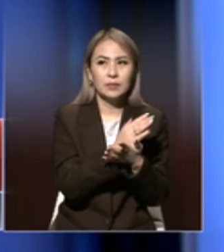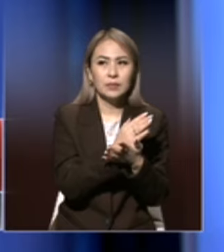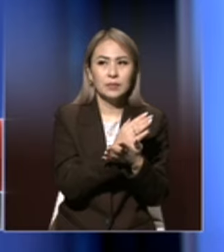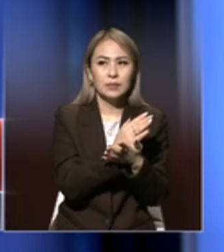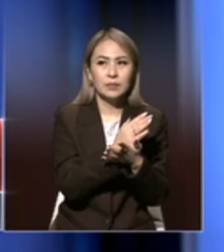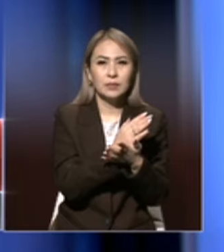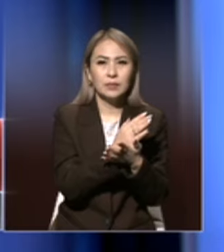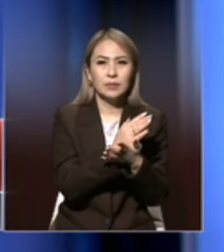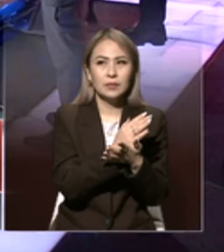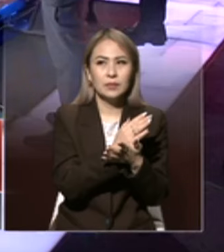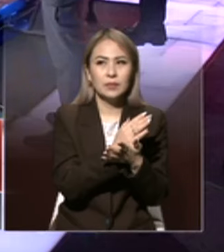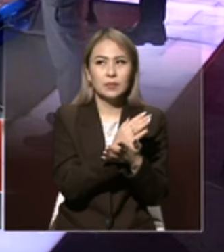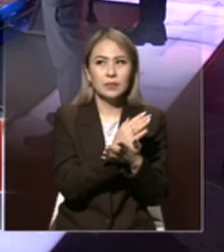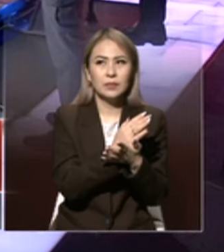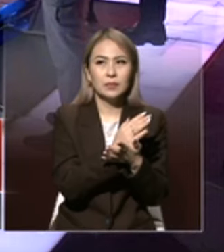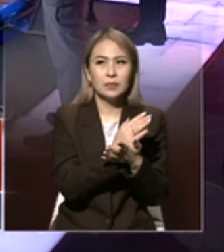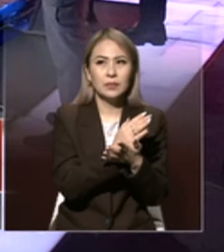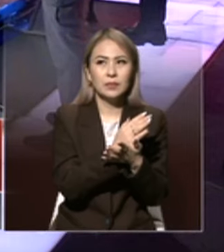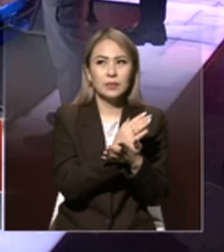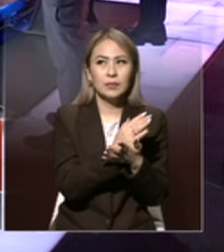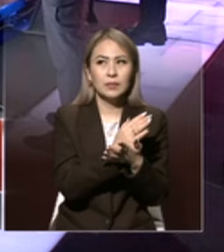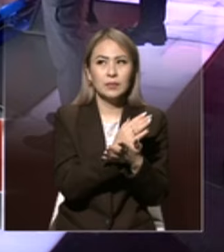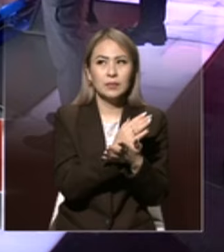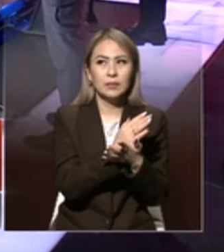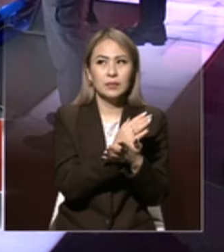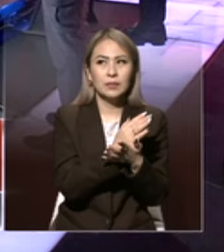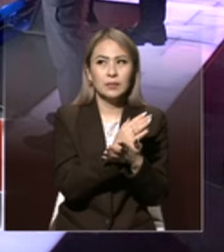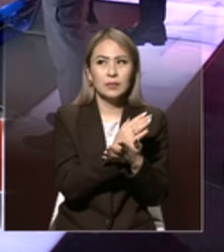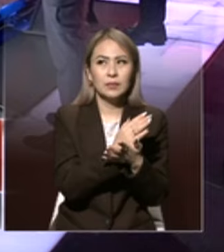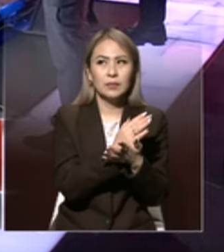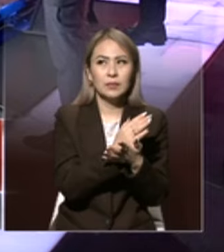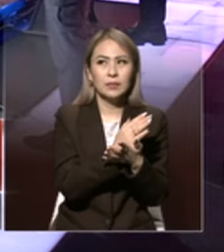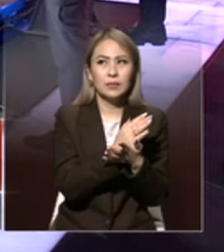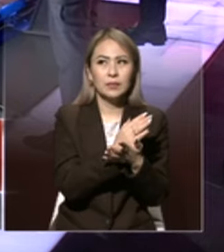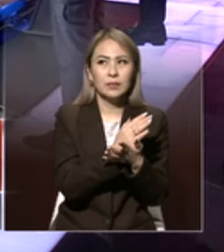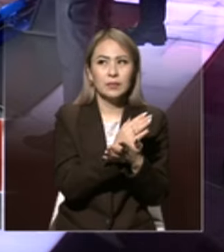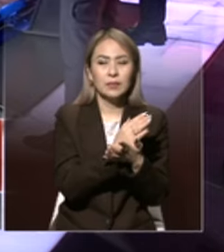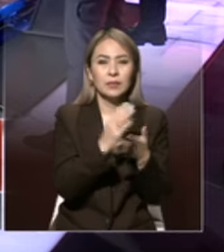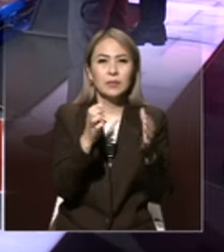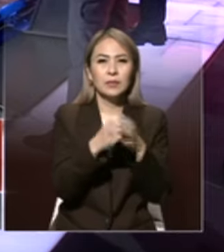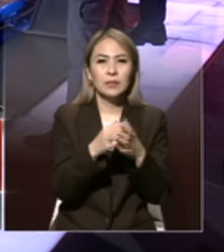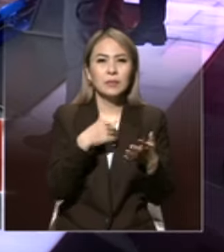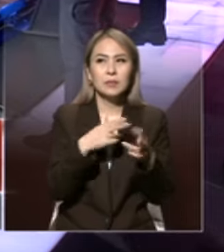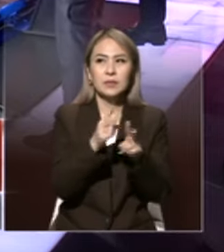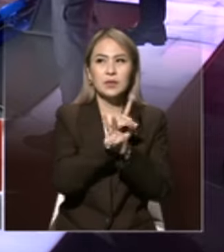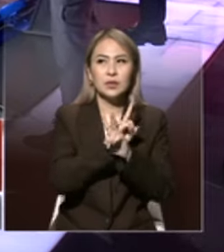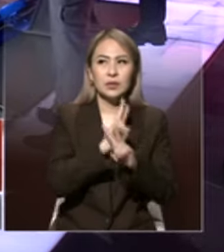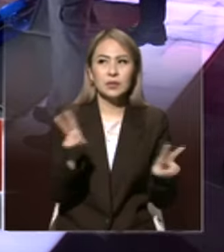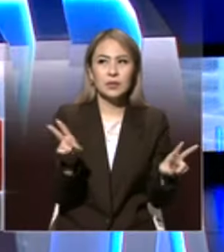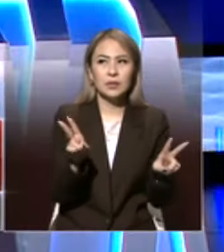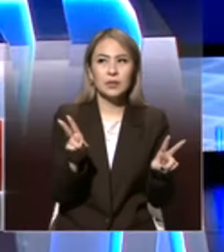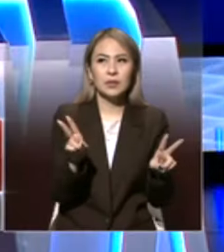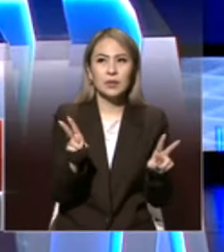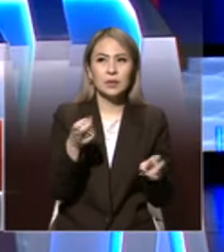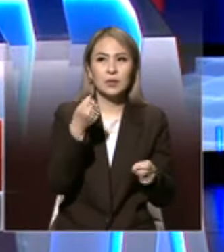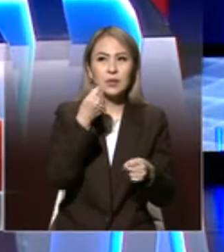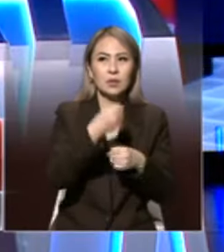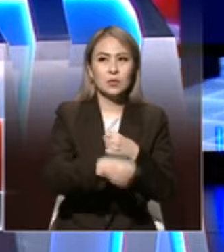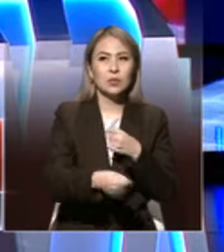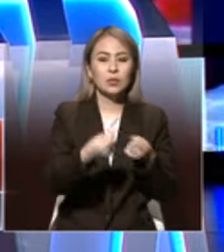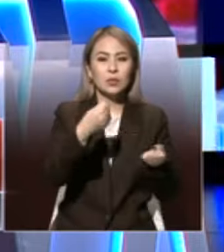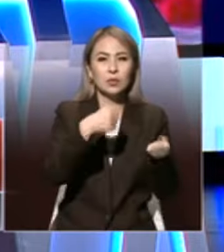айтып жатсыз, сіздер не айтып кеттіңіздер? Біз мен ойым тоқтаңыз, мен сіздің сөзіңіз белең тоқтай тұрыңыз. Біз ешқашан зорлық